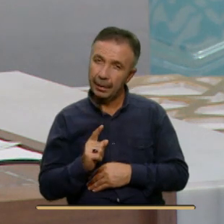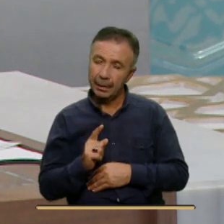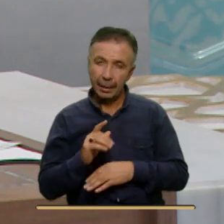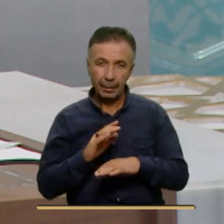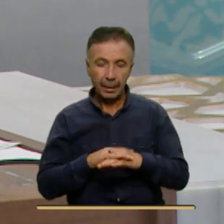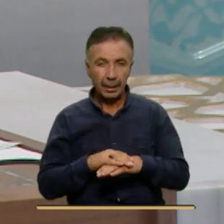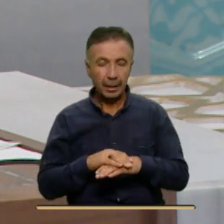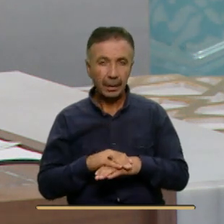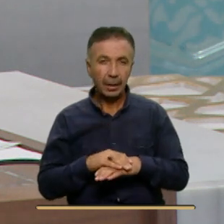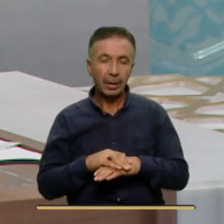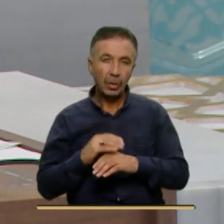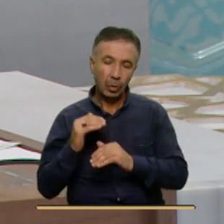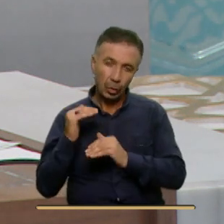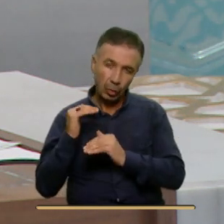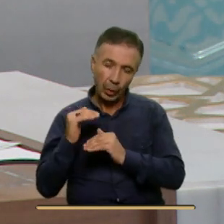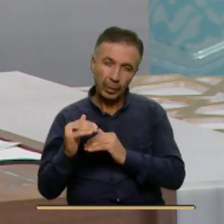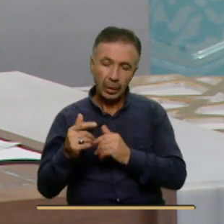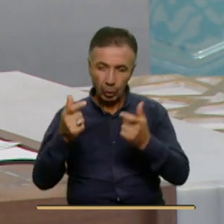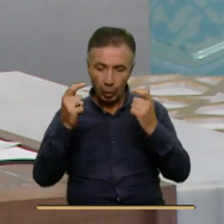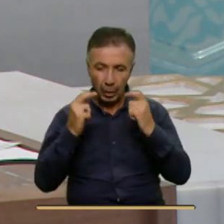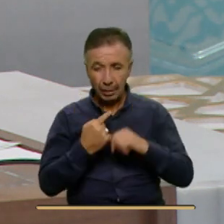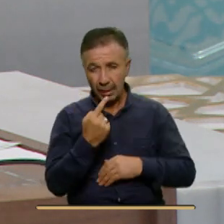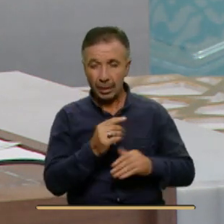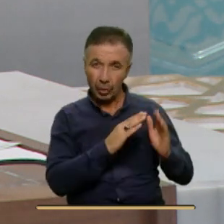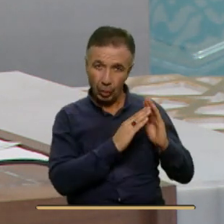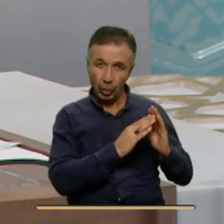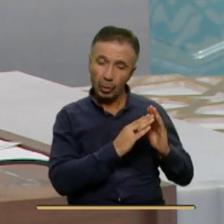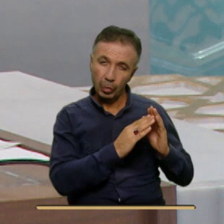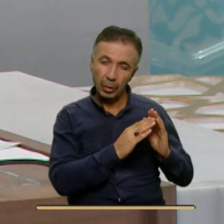toplumsal sorumluluklardan biridir komşuluk.